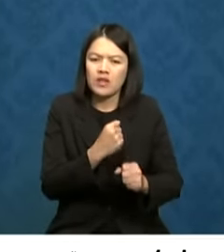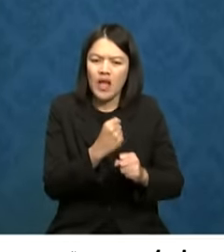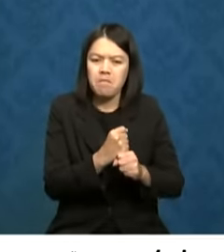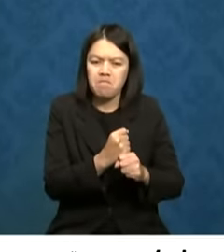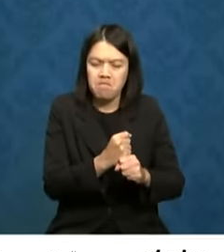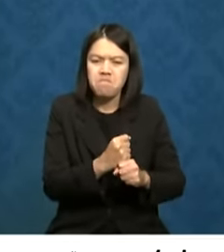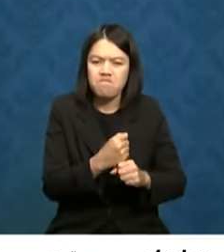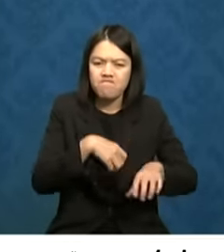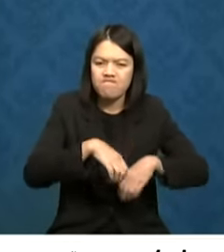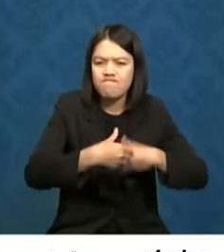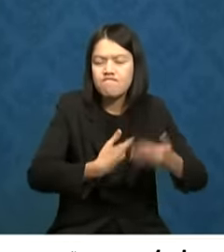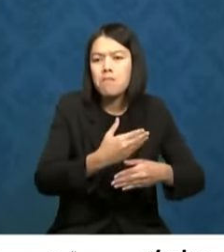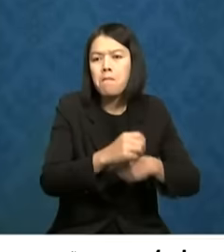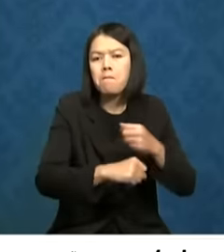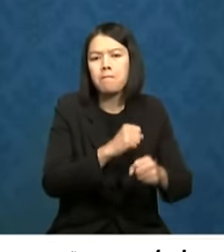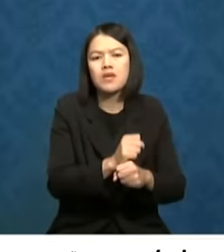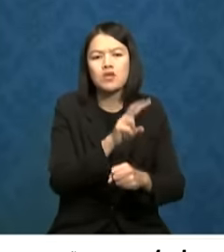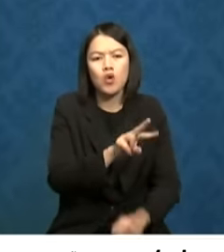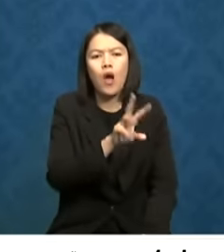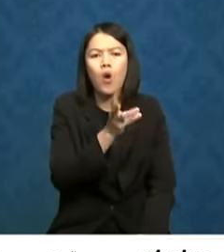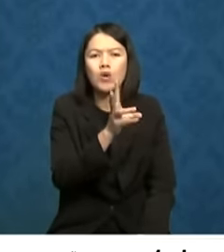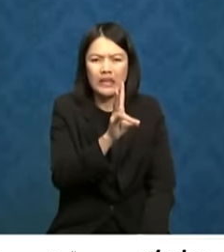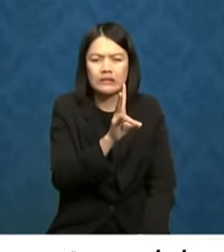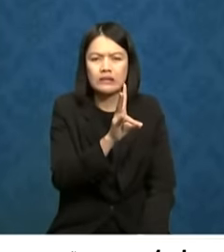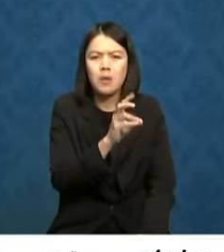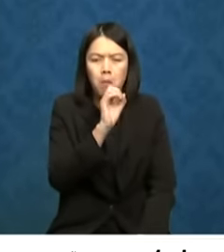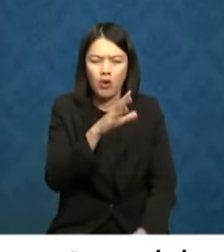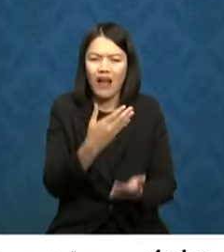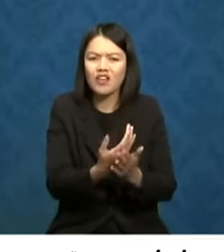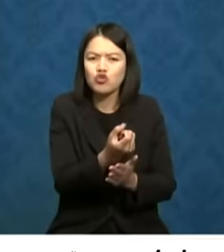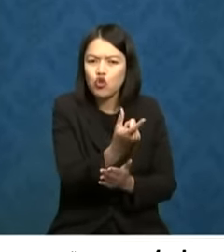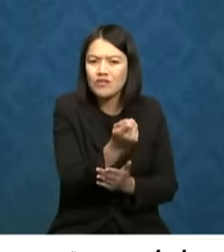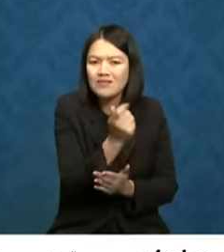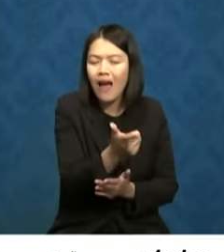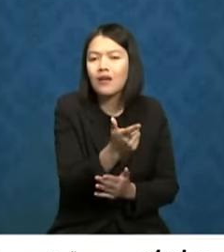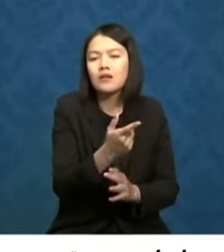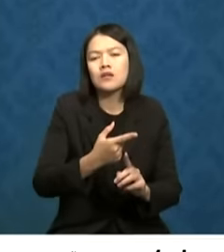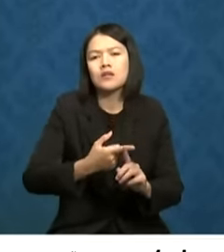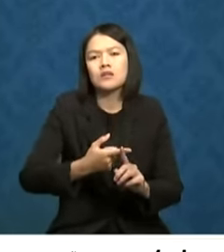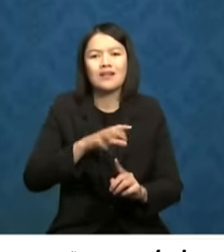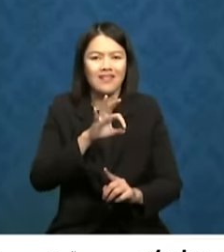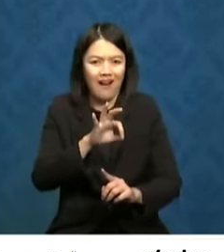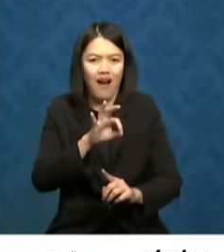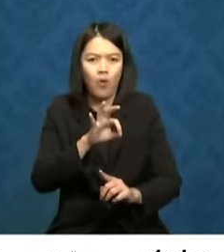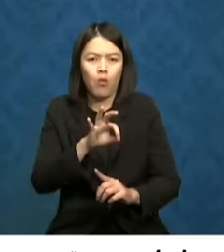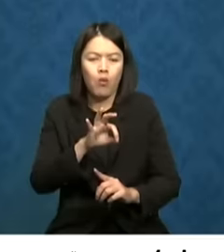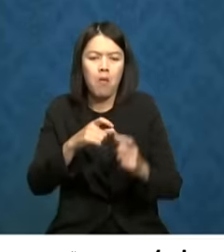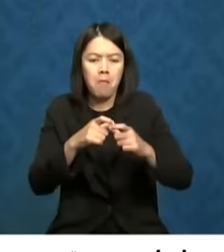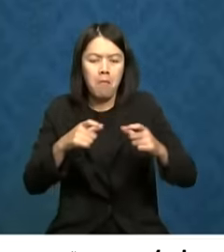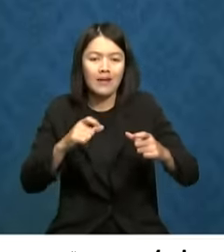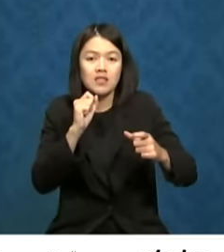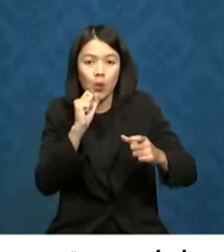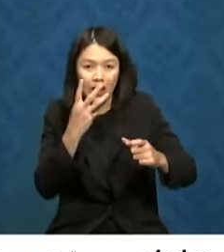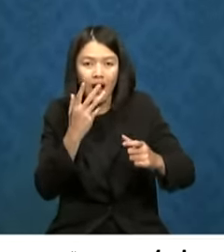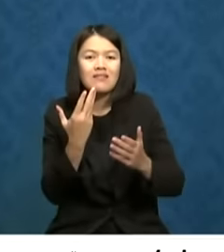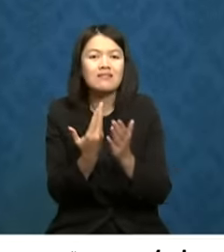67ที่จะแจกเงินสดภายในเดือนกันยายนนี้ให้กับผู้ที่มีบัตรสวัสดิการรายได้น้อย